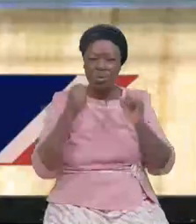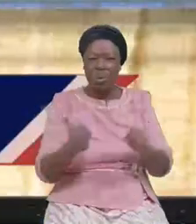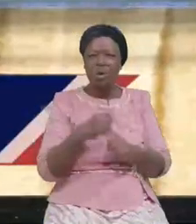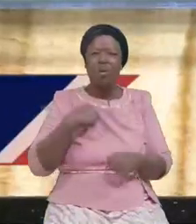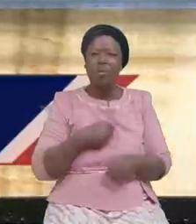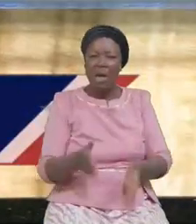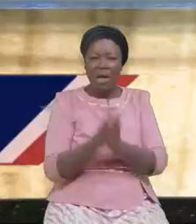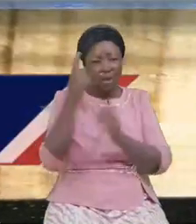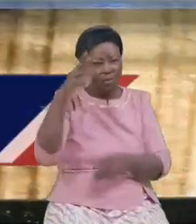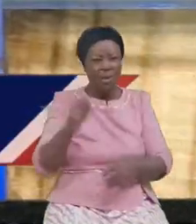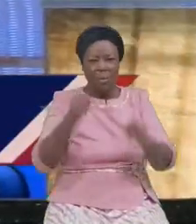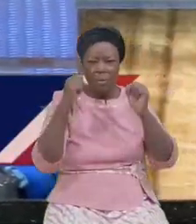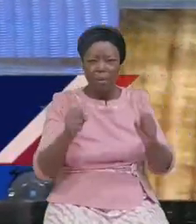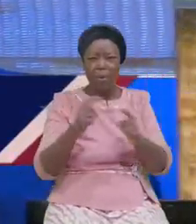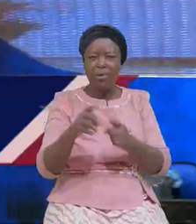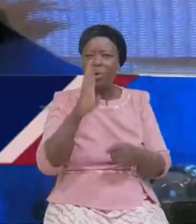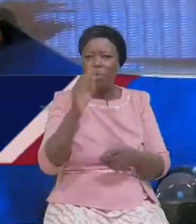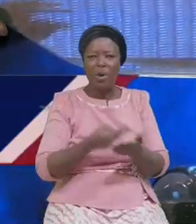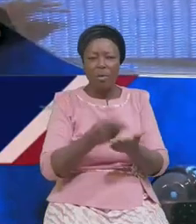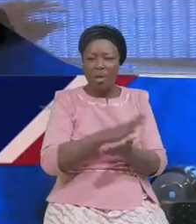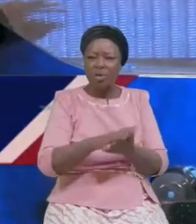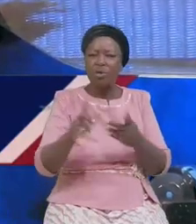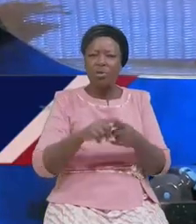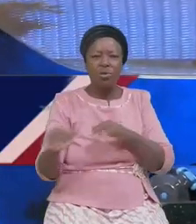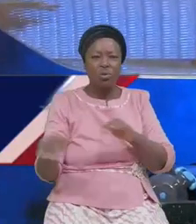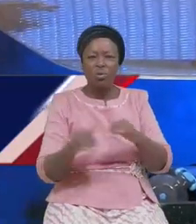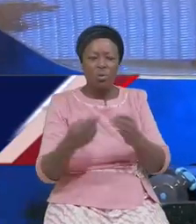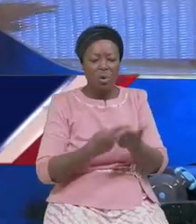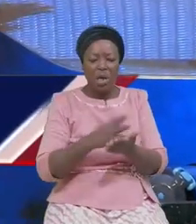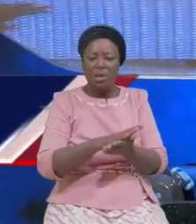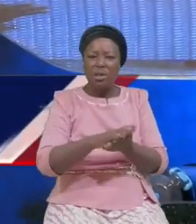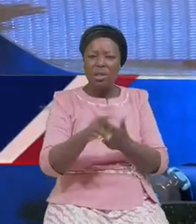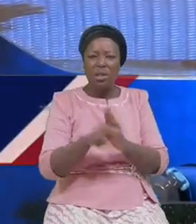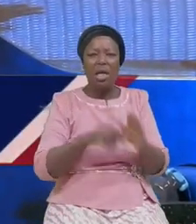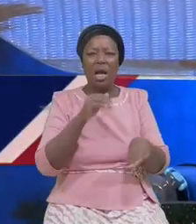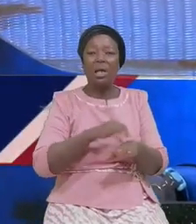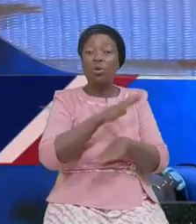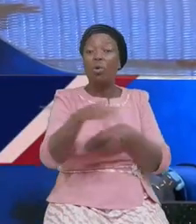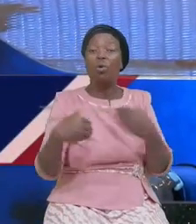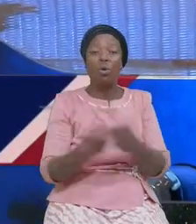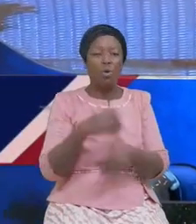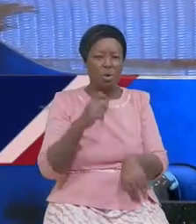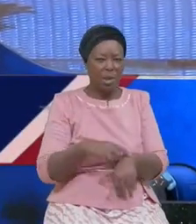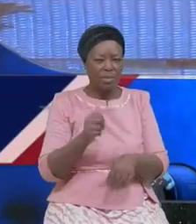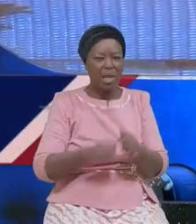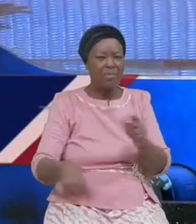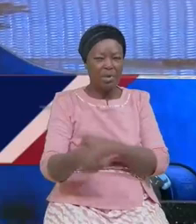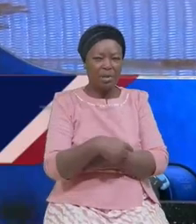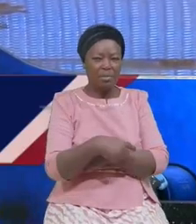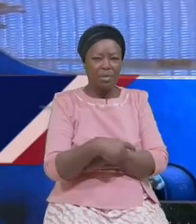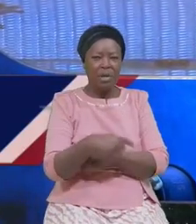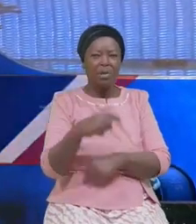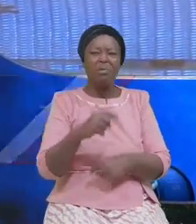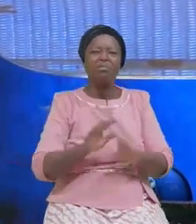être justes et faire les choses correctes à tout moment, tous les jours. Dimanche ou